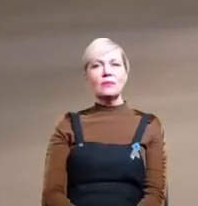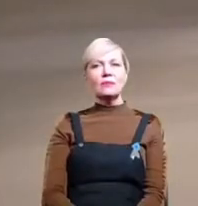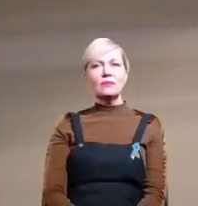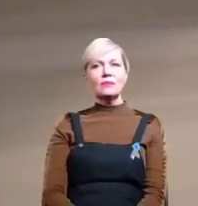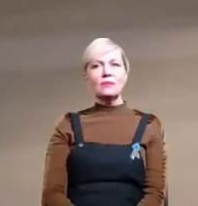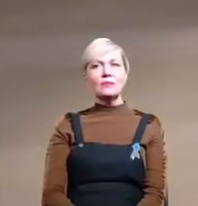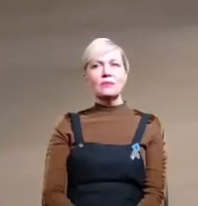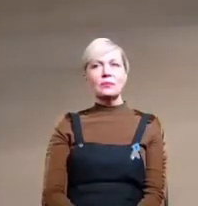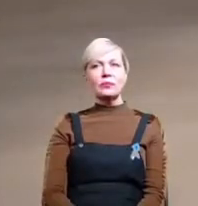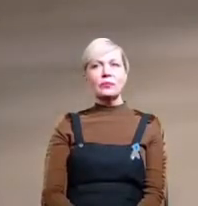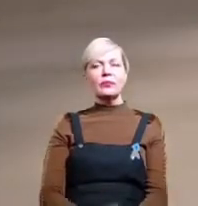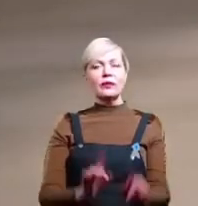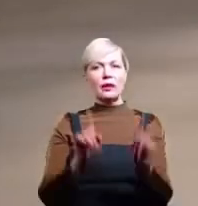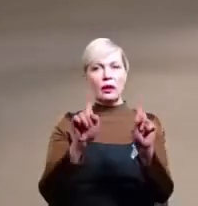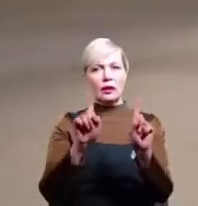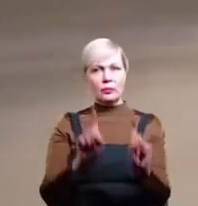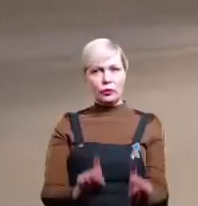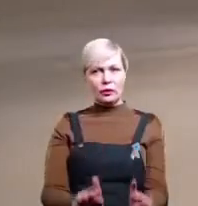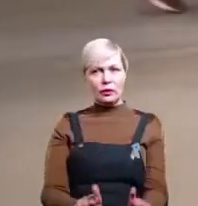Опускаю.